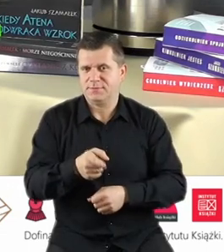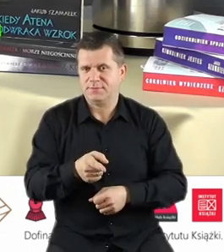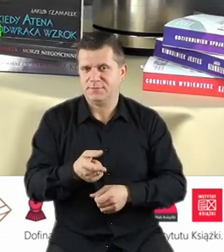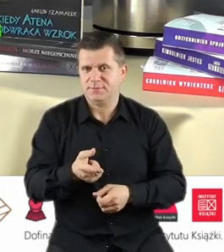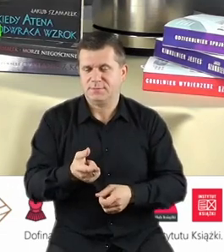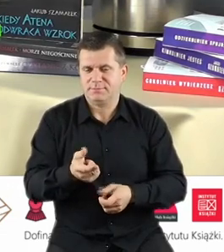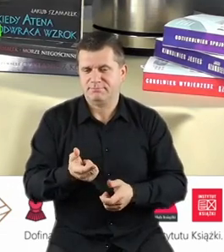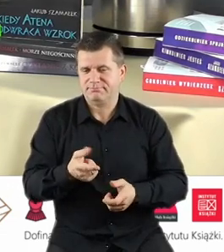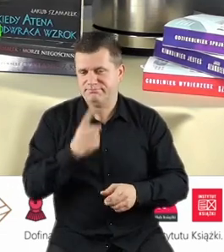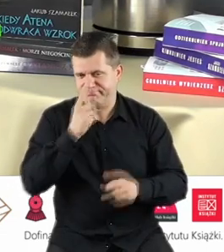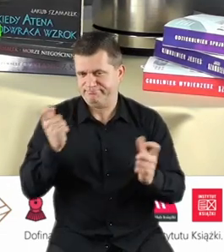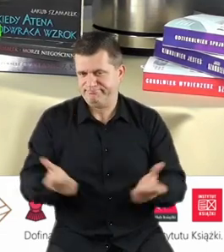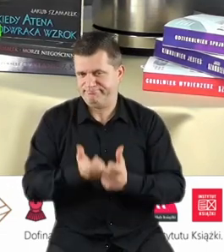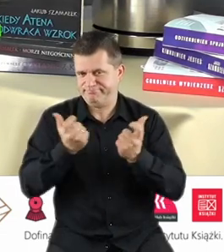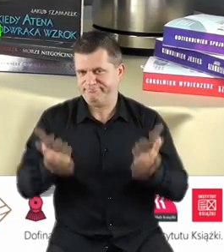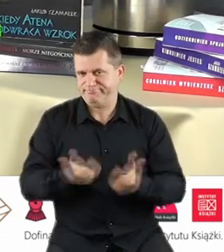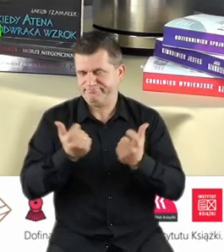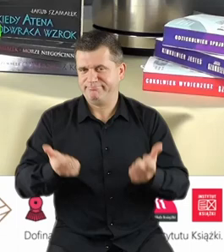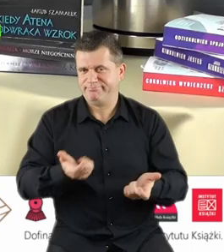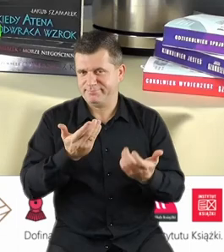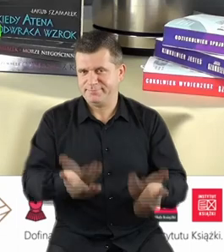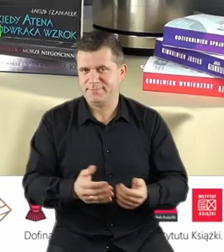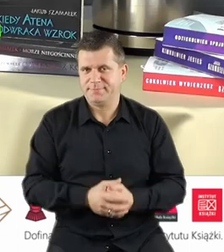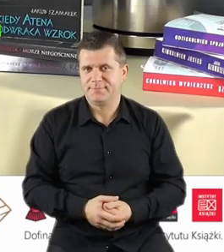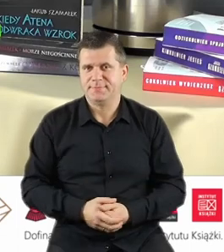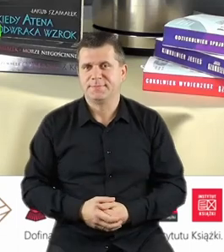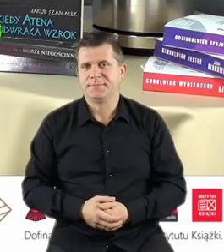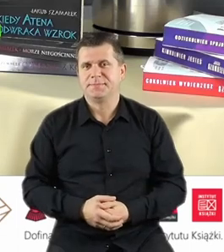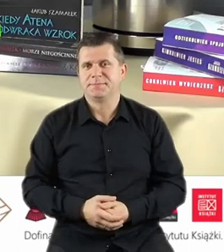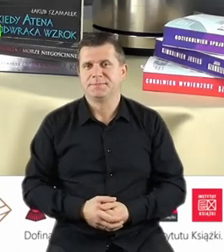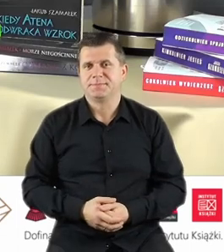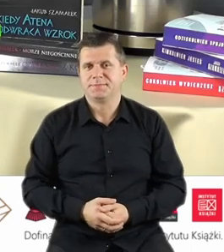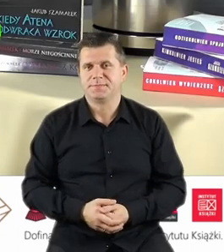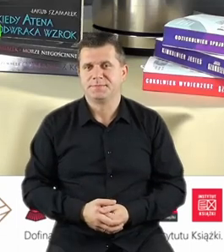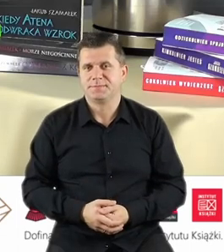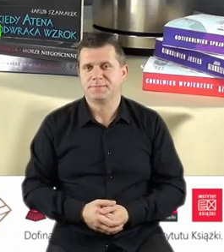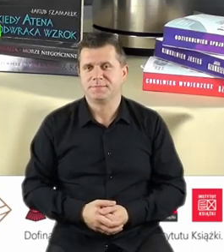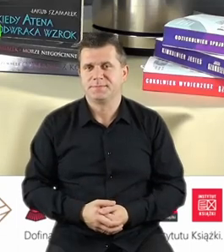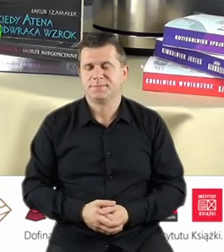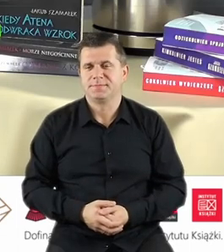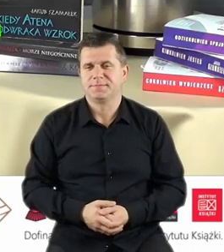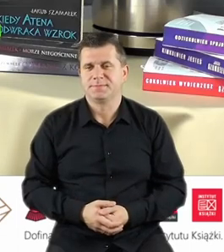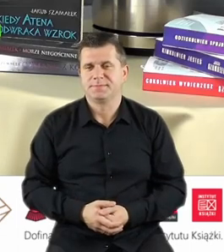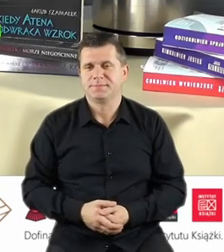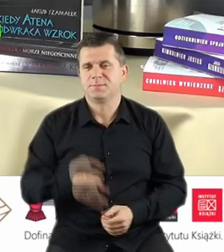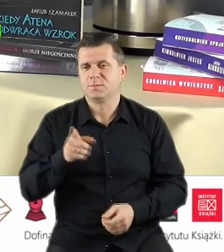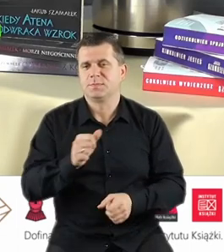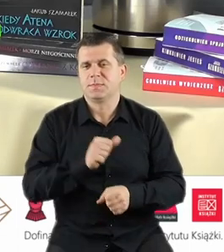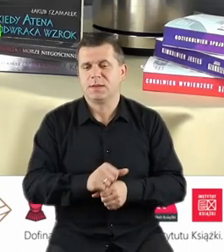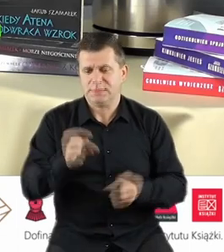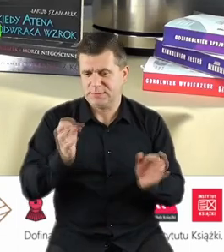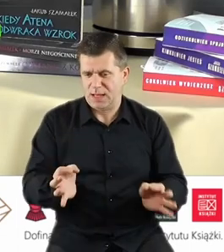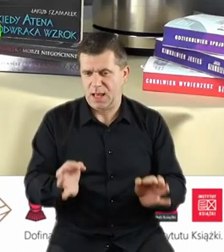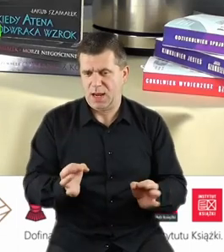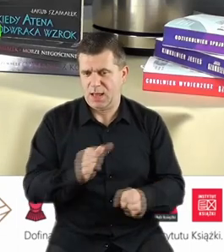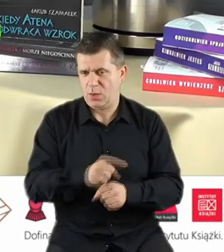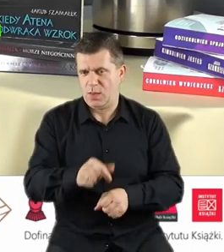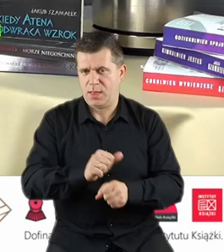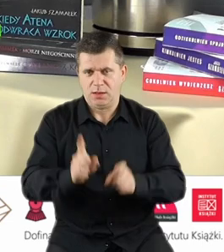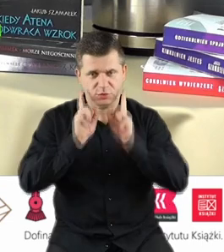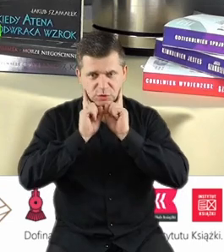i chodzenie właśnie po gaju oliwnym z filozoficznymi debatami, tylko to jest tu i teraz, to jest rzeczywistość.